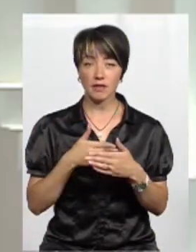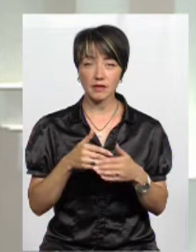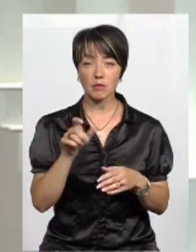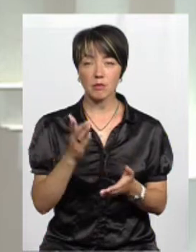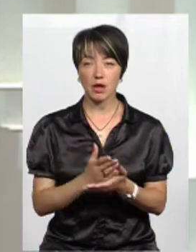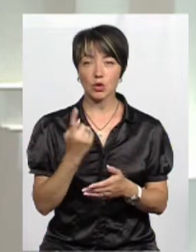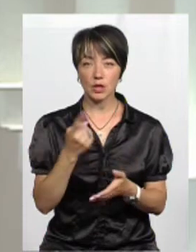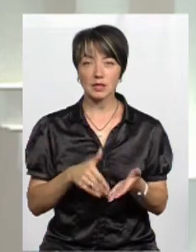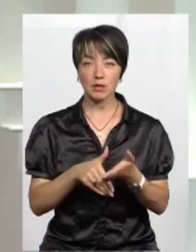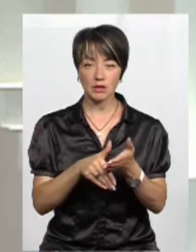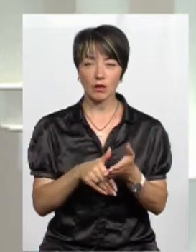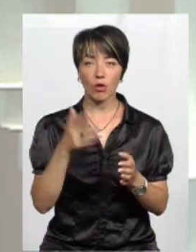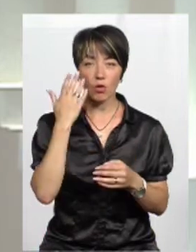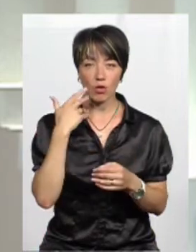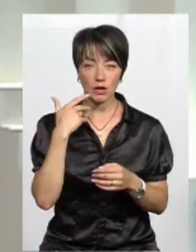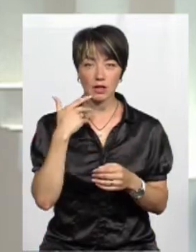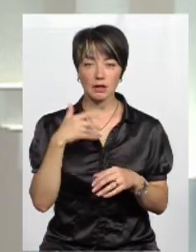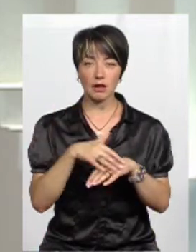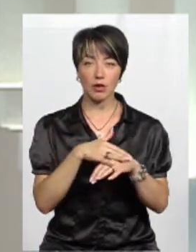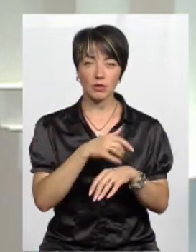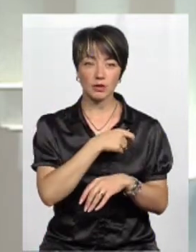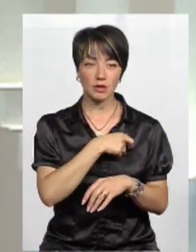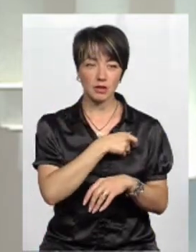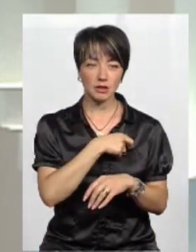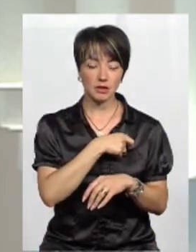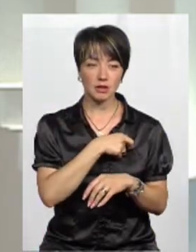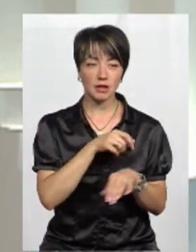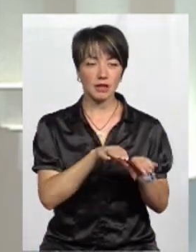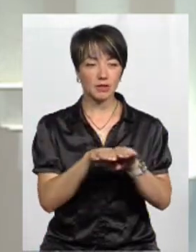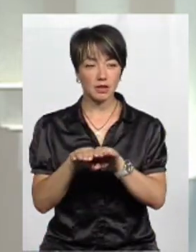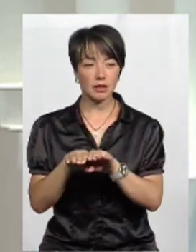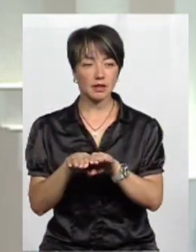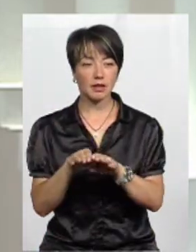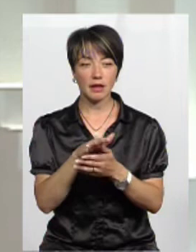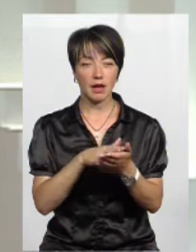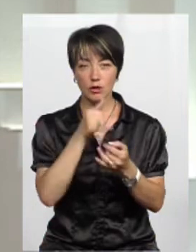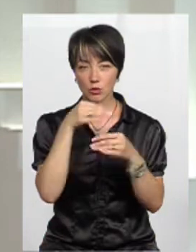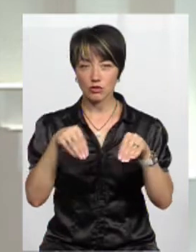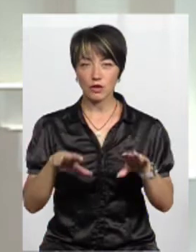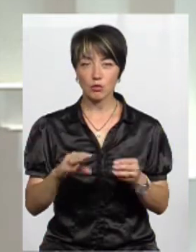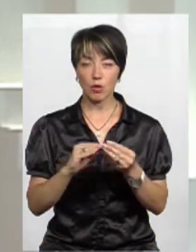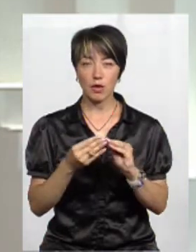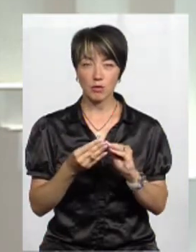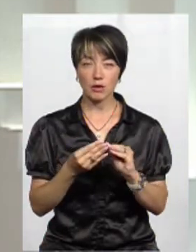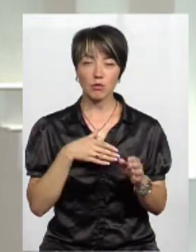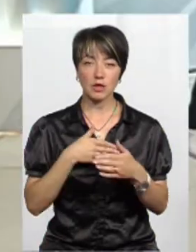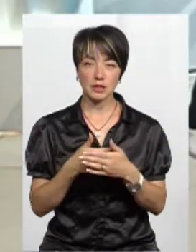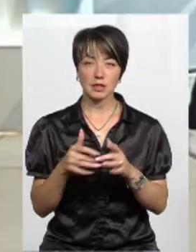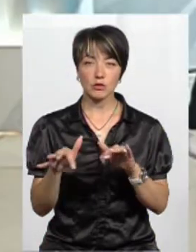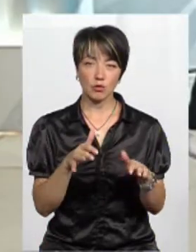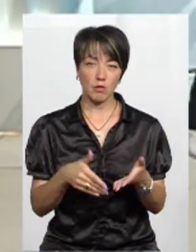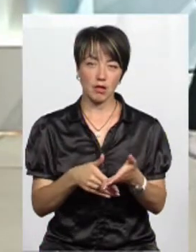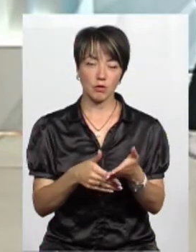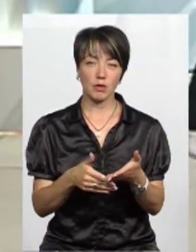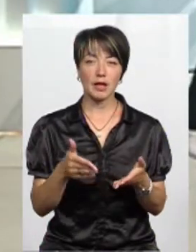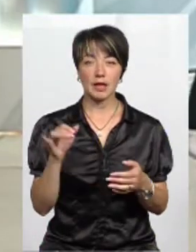активіст, ти маєш один інструментарій. Mm-hmm. Коли ти доходиш до певного рівня, що ти далі не можеш вирішити проблему громадським